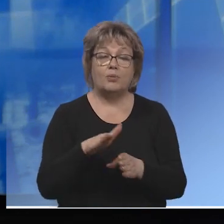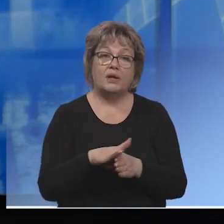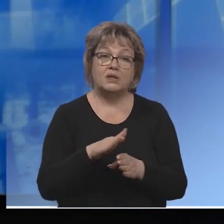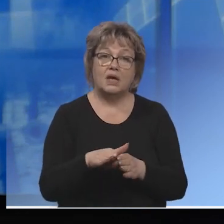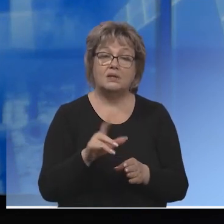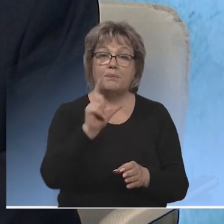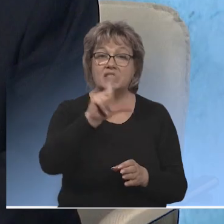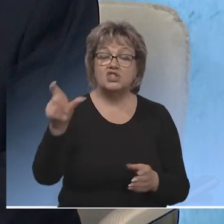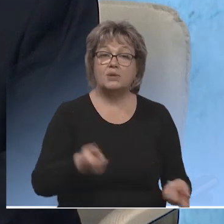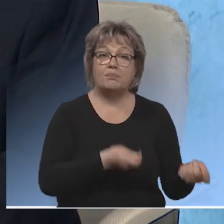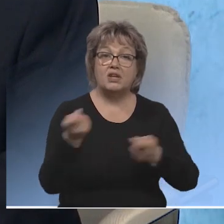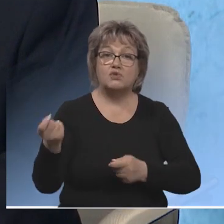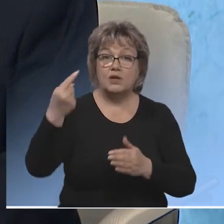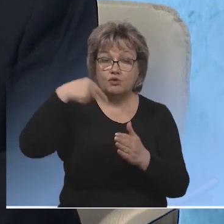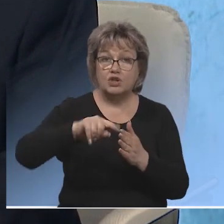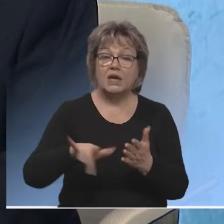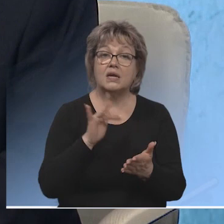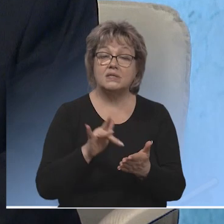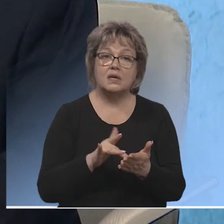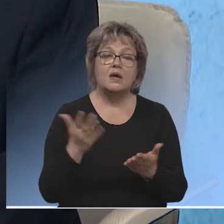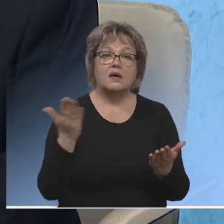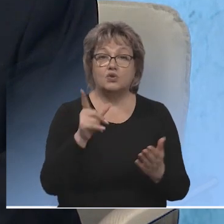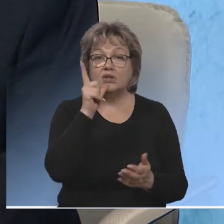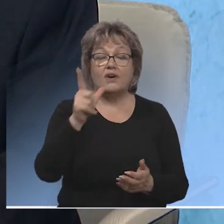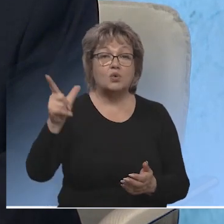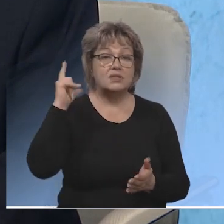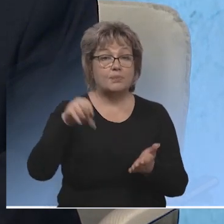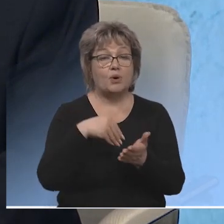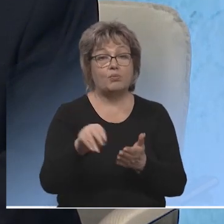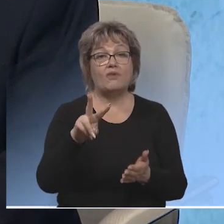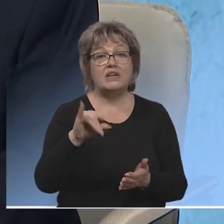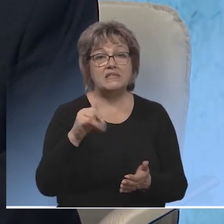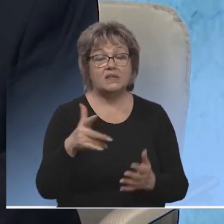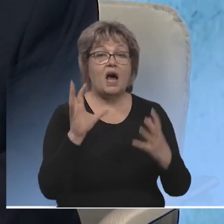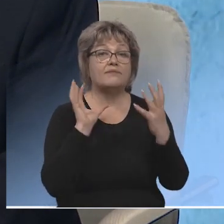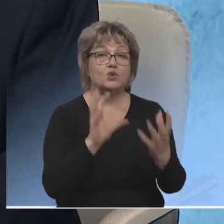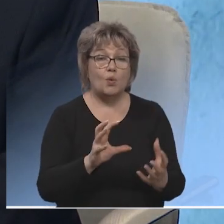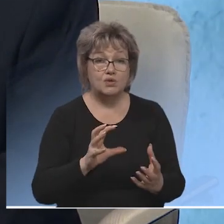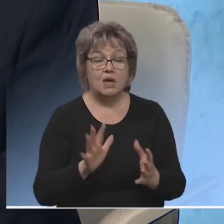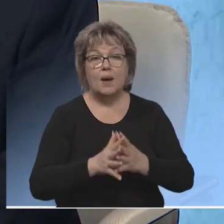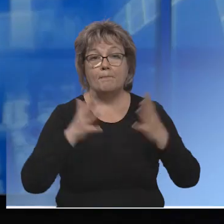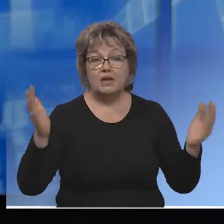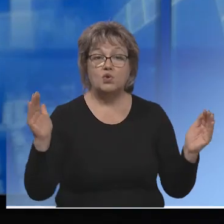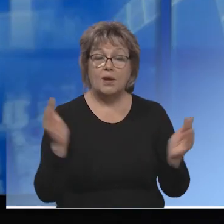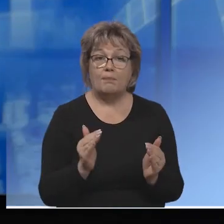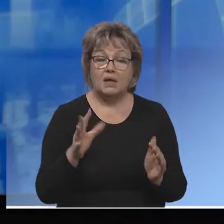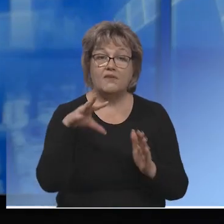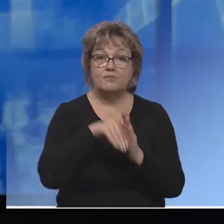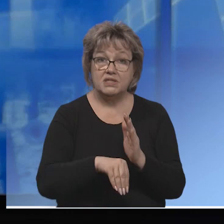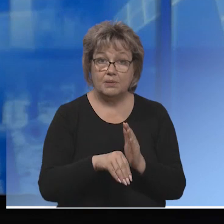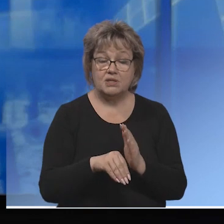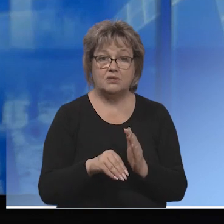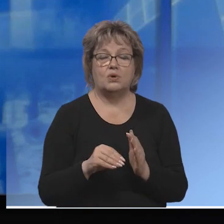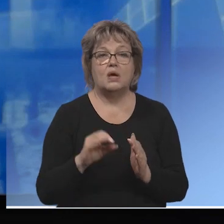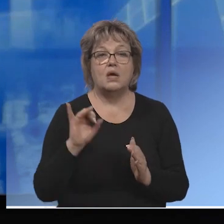выполняют пассажирские перевозки внутригородские, которые там два года назад покупали в лизинг автобусы большой и малой